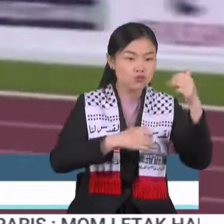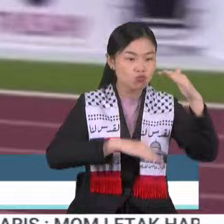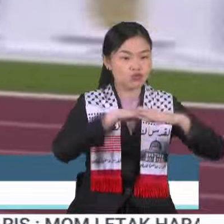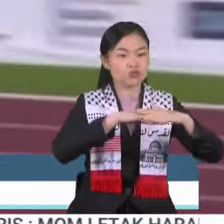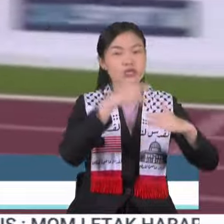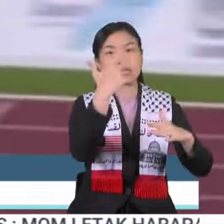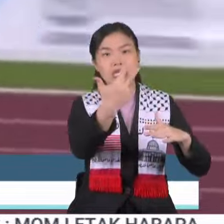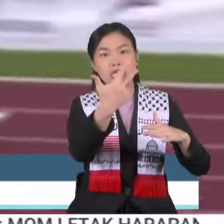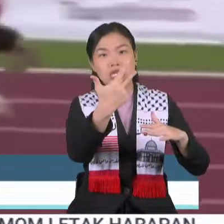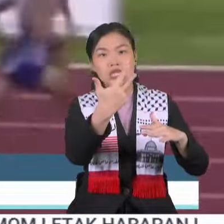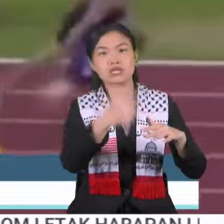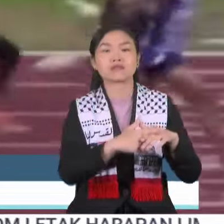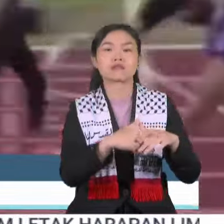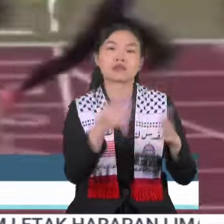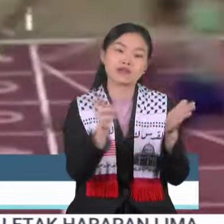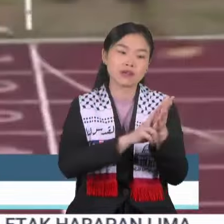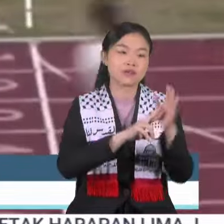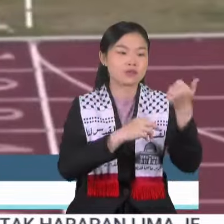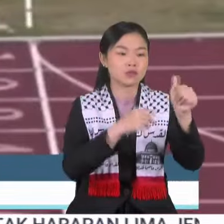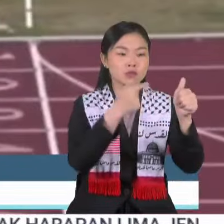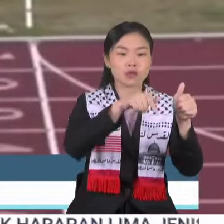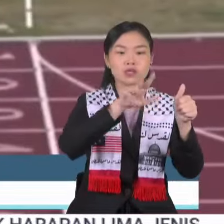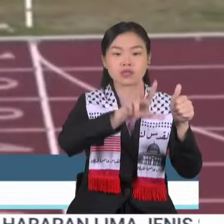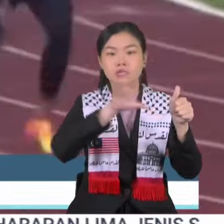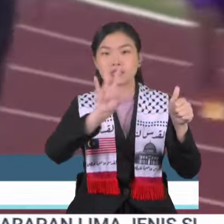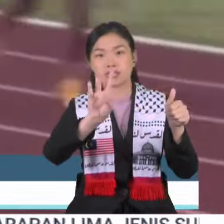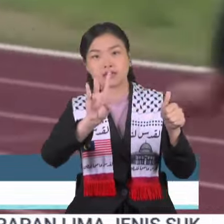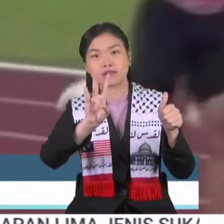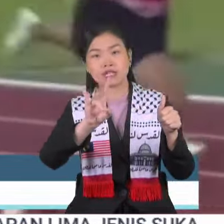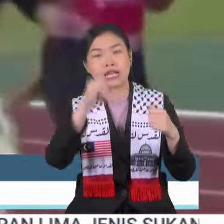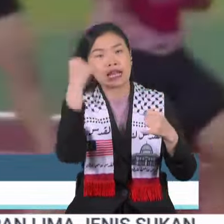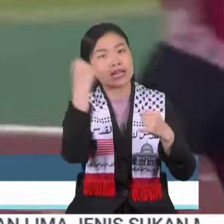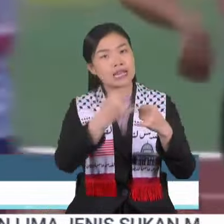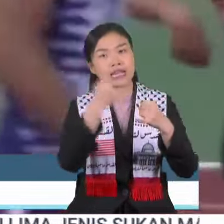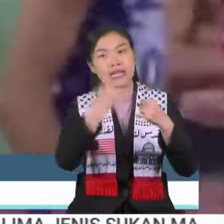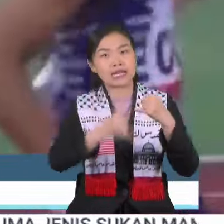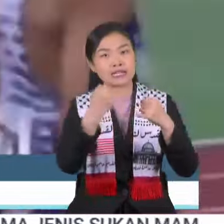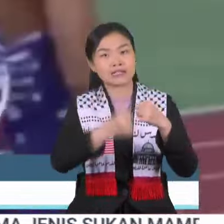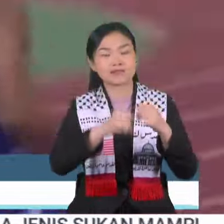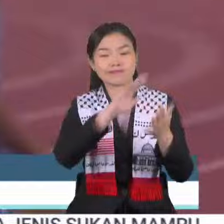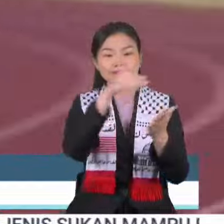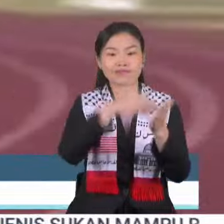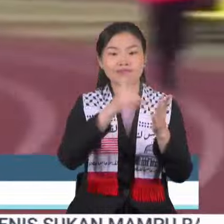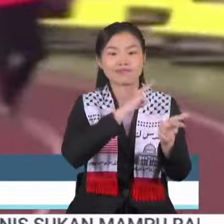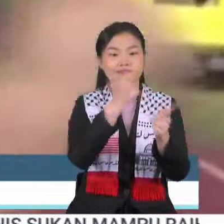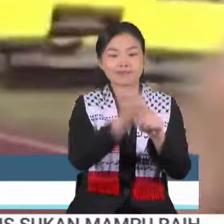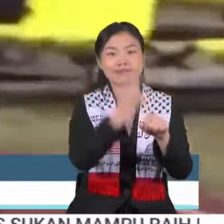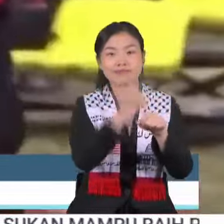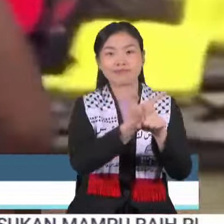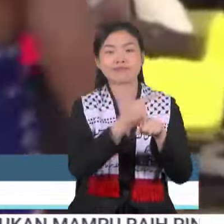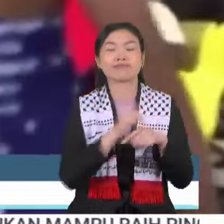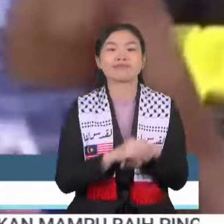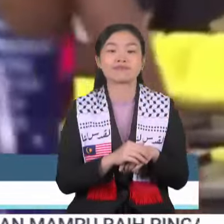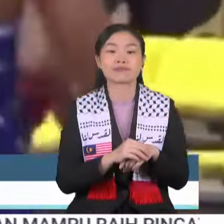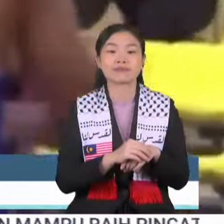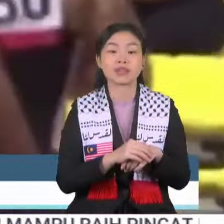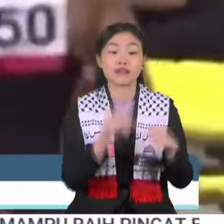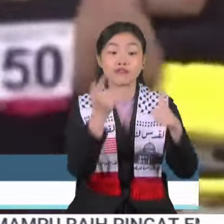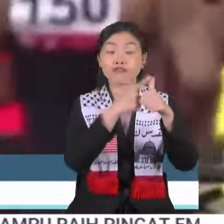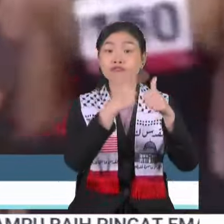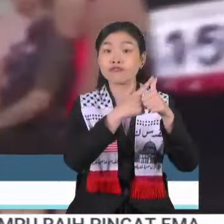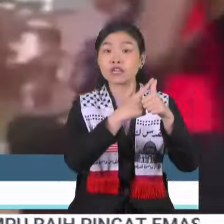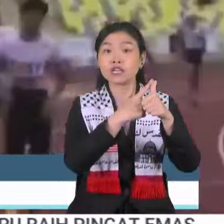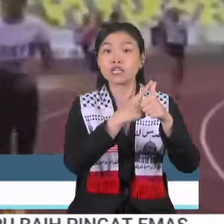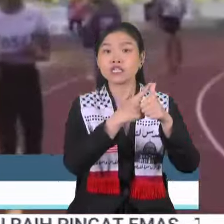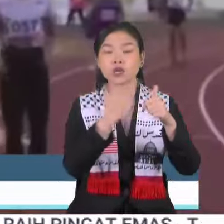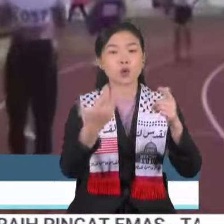dengan catatan 10.37 saat pada aksi final di Pusat Latihan Olimpik Almaty. Tempat pertama diraih jago